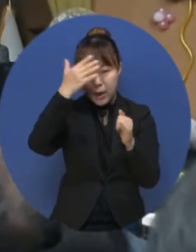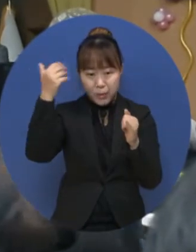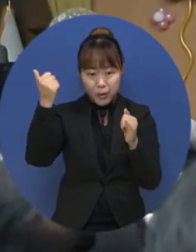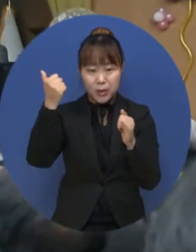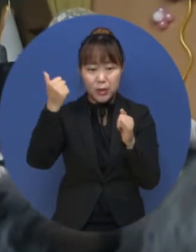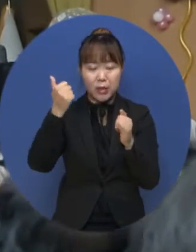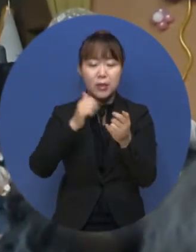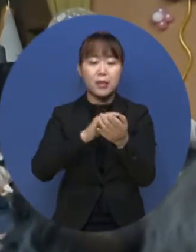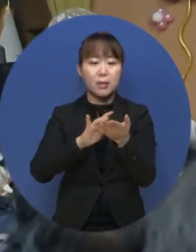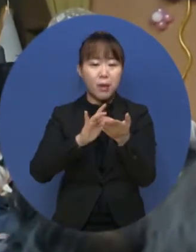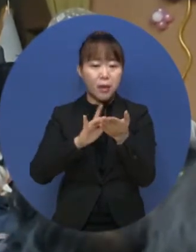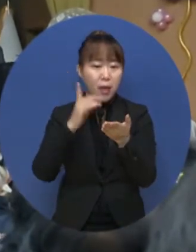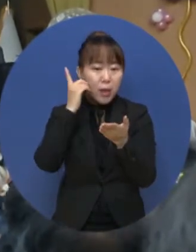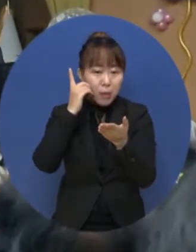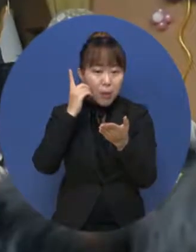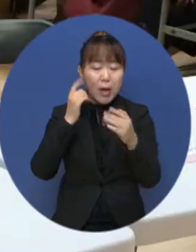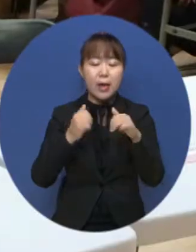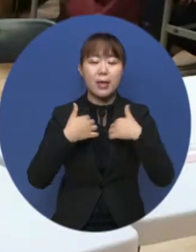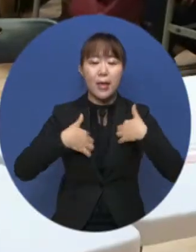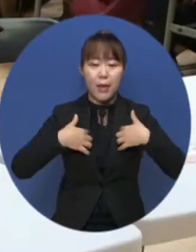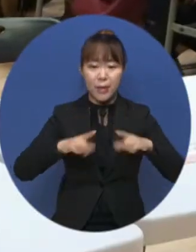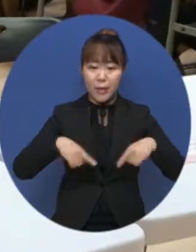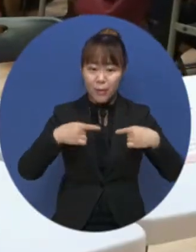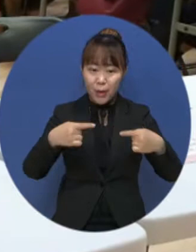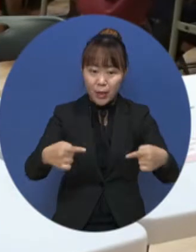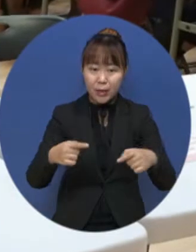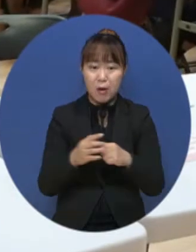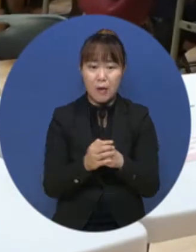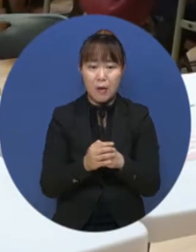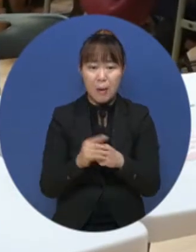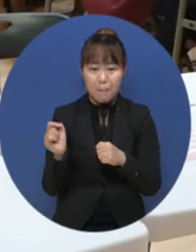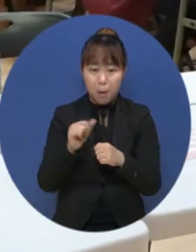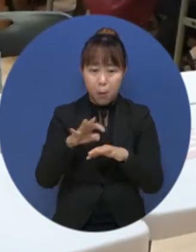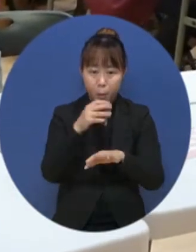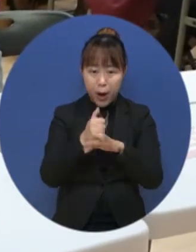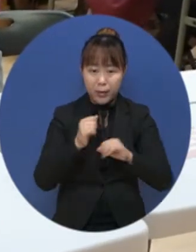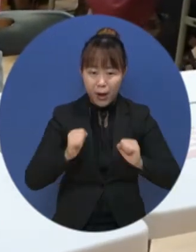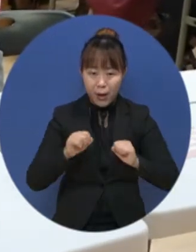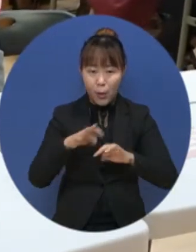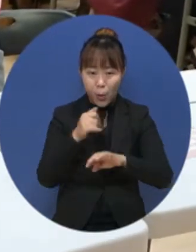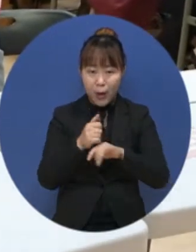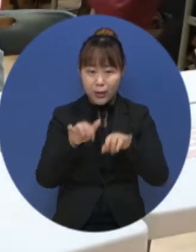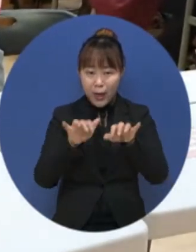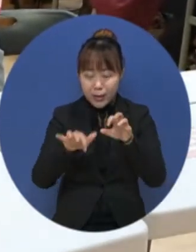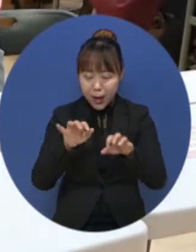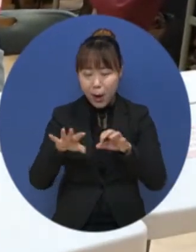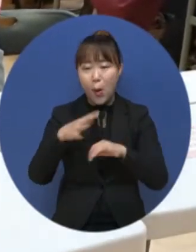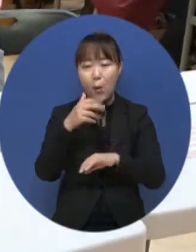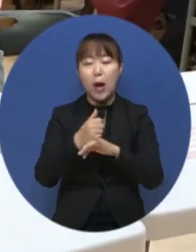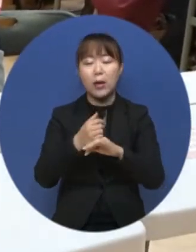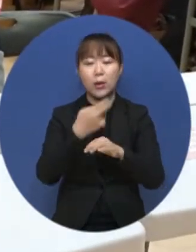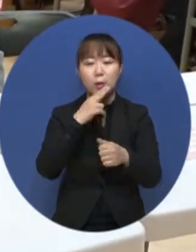할아버지들이 스마트폰 게임에 참가해 스피티왕과 달리기왕, 타자왕에